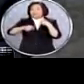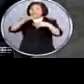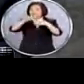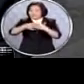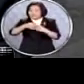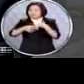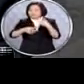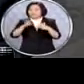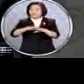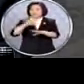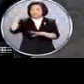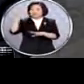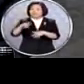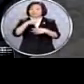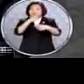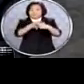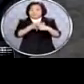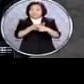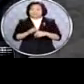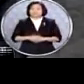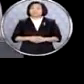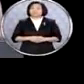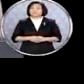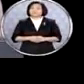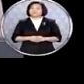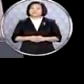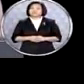家正义的象征。